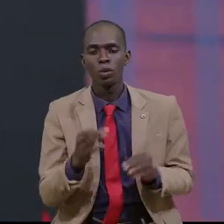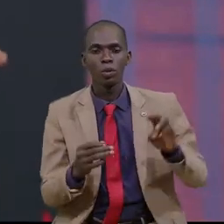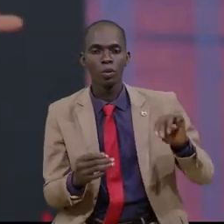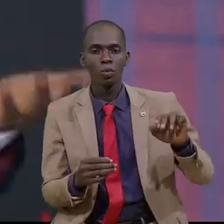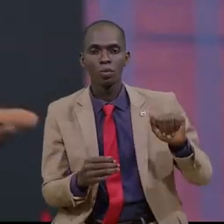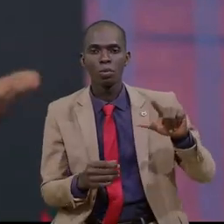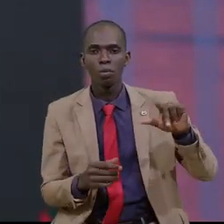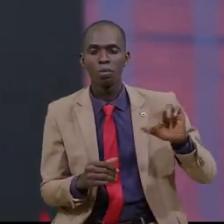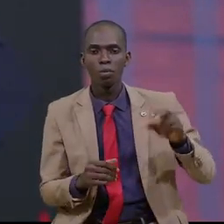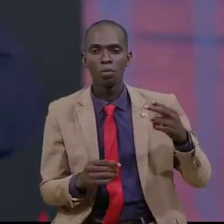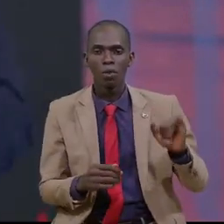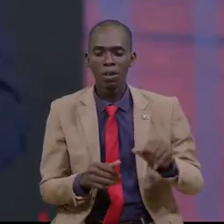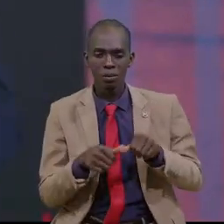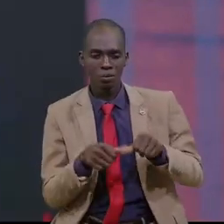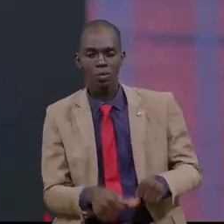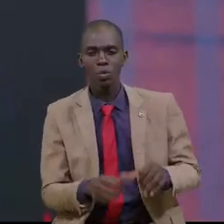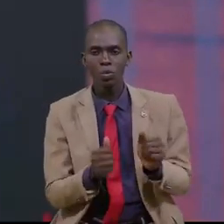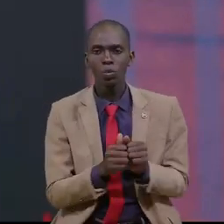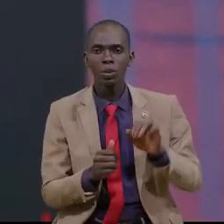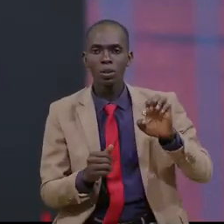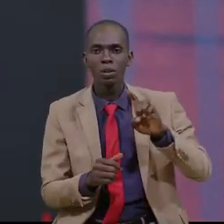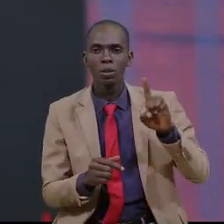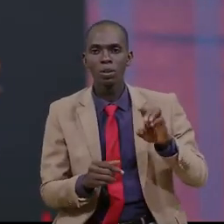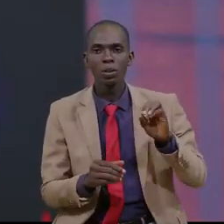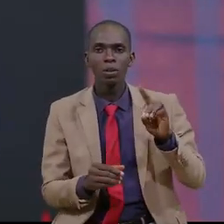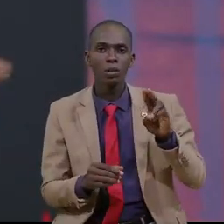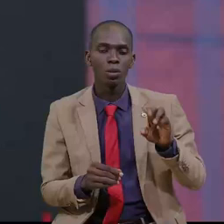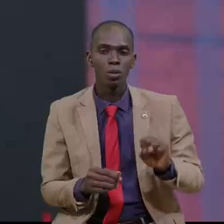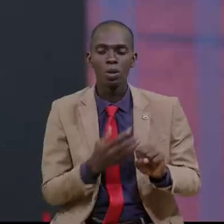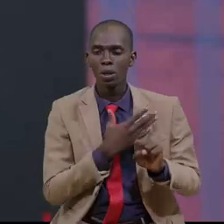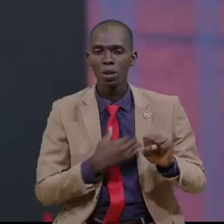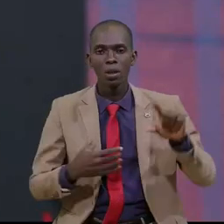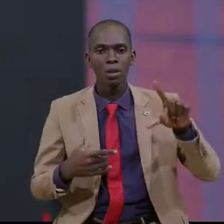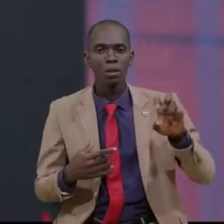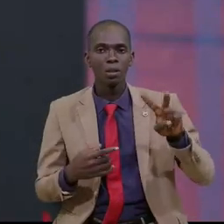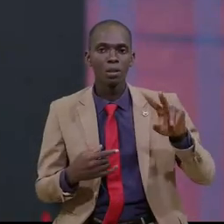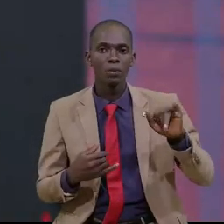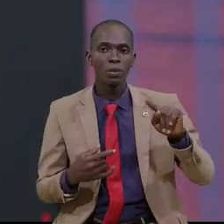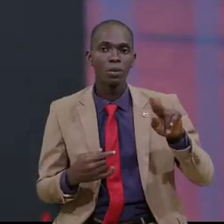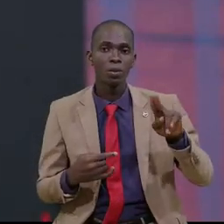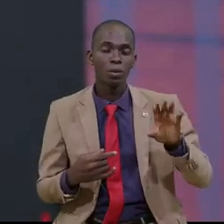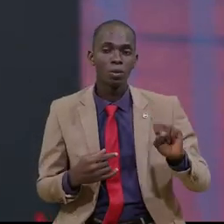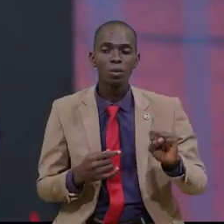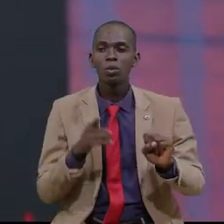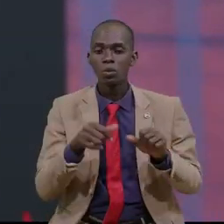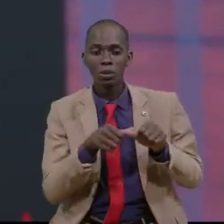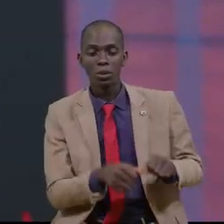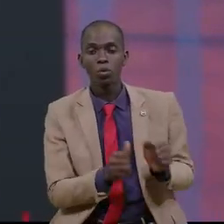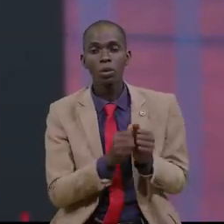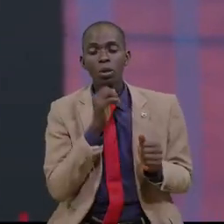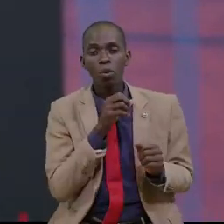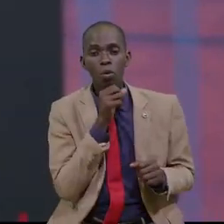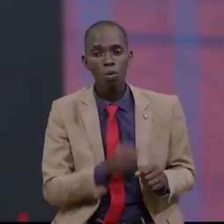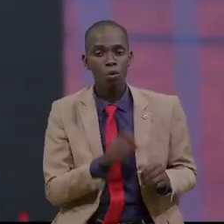là-bas, habitant en Exode ou en Lévitique, et tu n'as pas traversé pour venir dans cette alliance qui